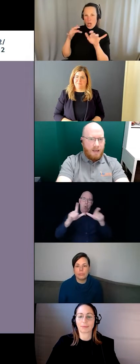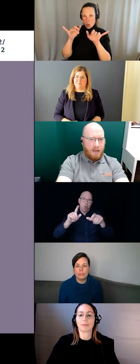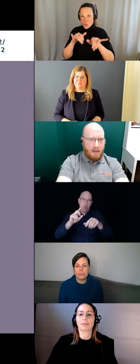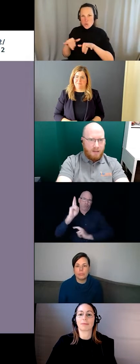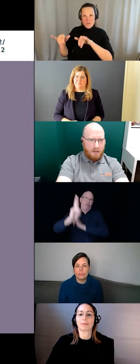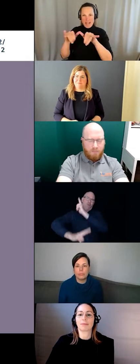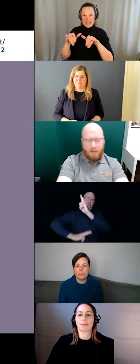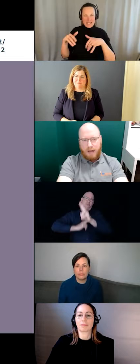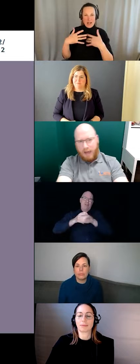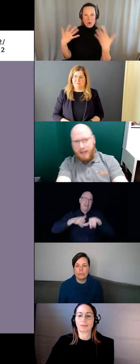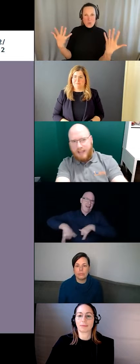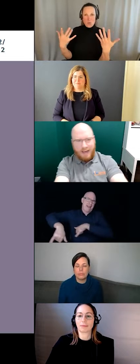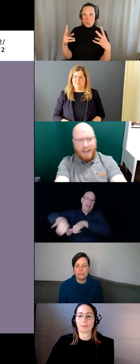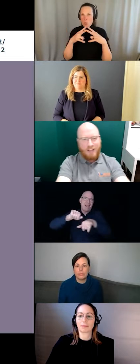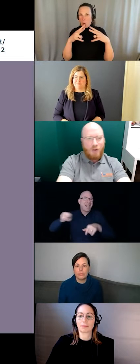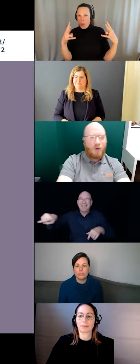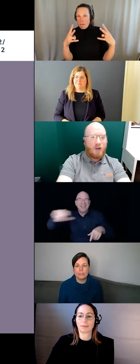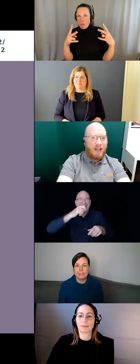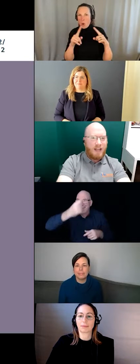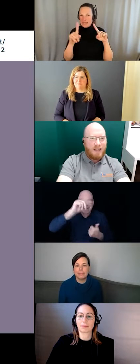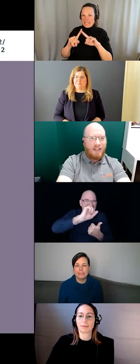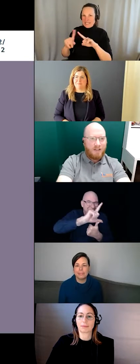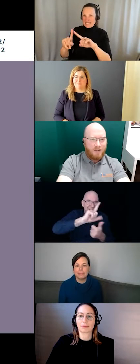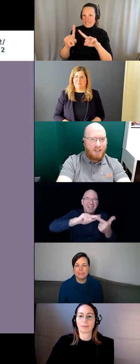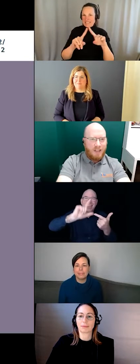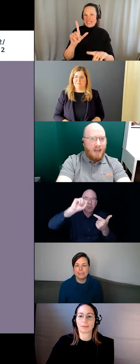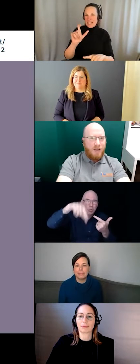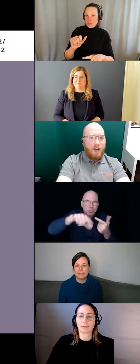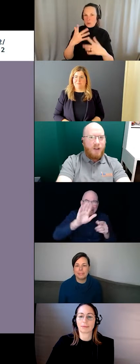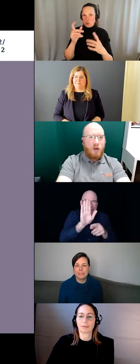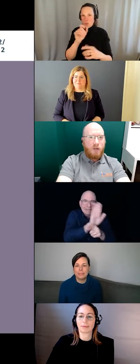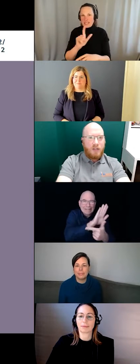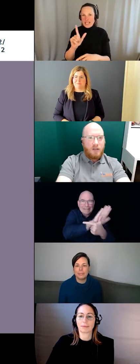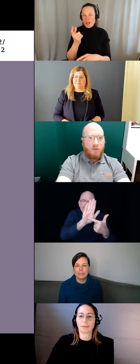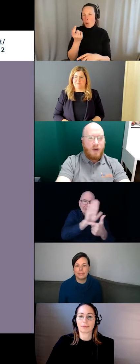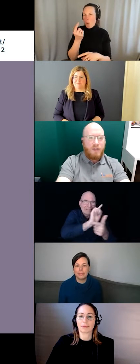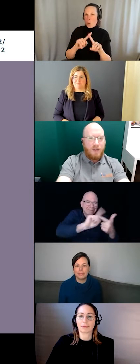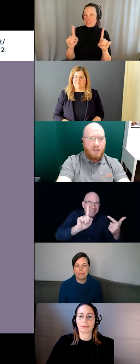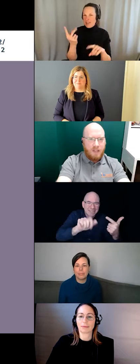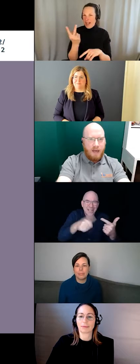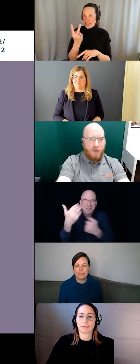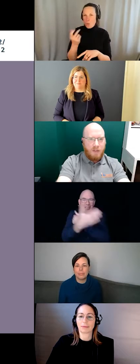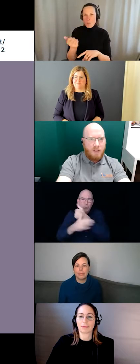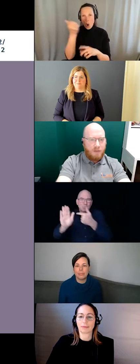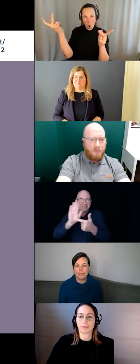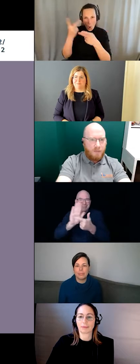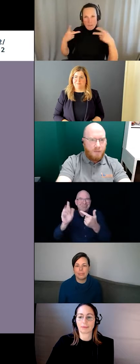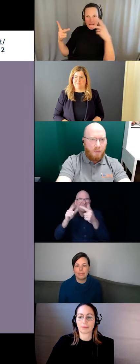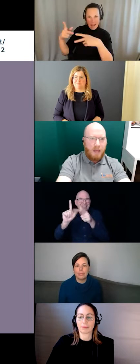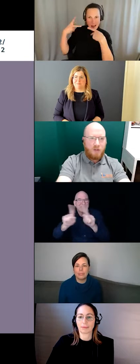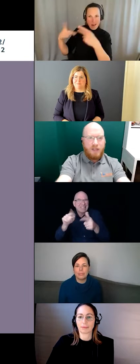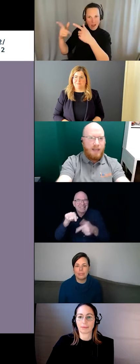c'est multi-universel, ne comprennent pas ASL ou LSQ ou sont un peu